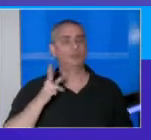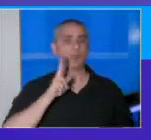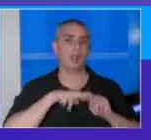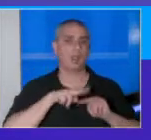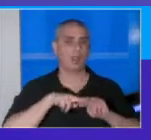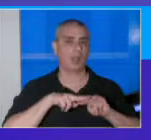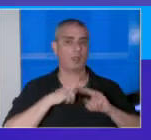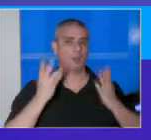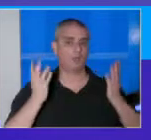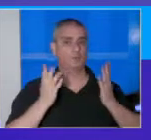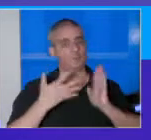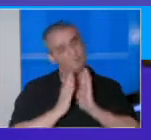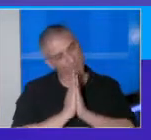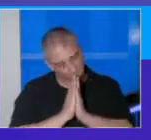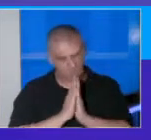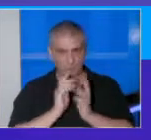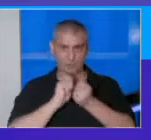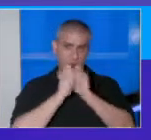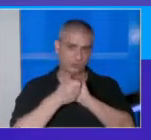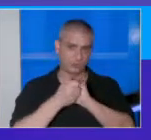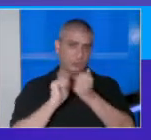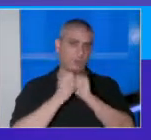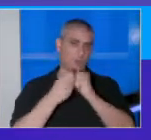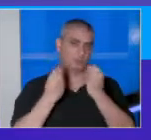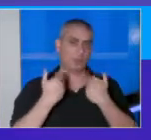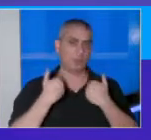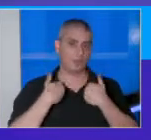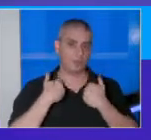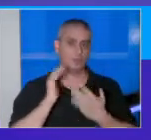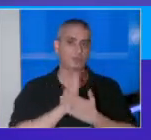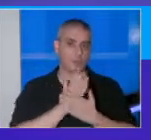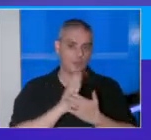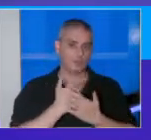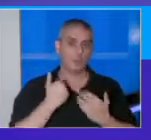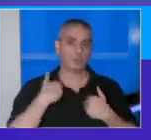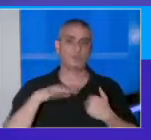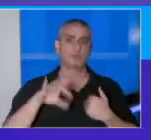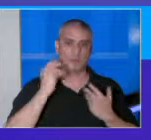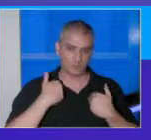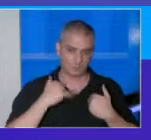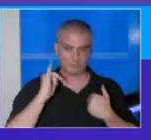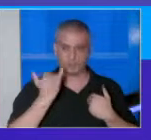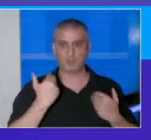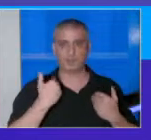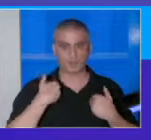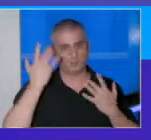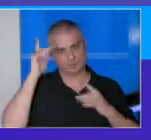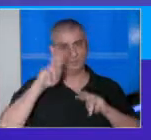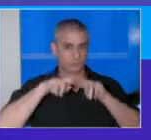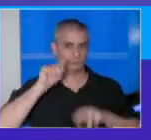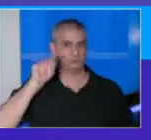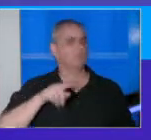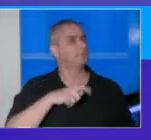כך מבקש לשנות אותו או משהו כזה. אנחנו מחליטים, אנחנו בחרנו, וכן, אנחנו נדאג שהוא יישאר